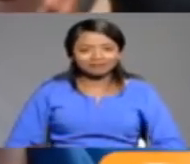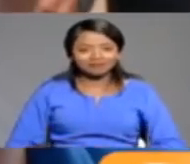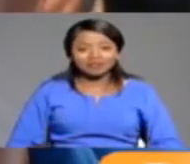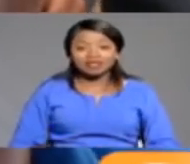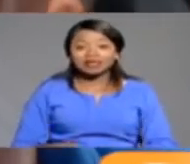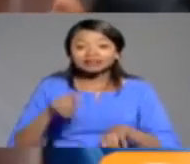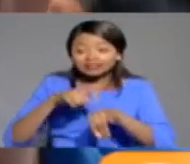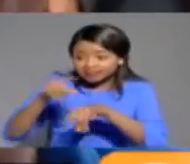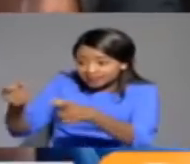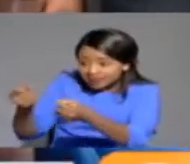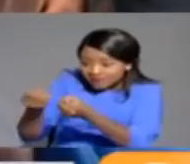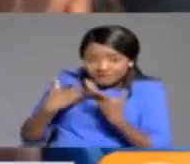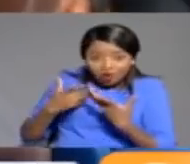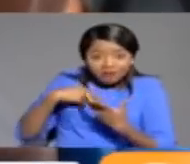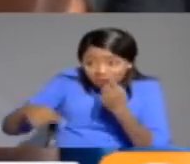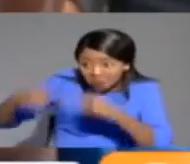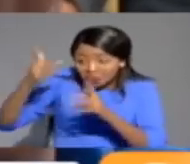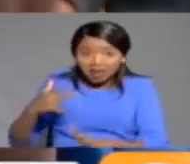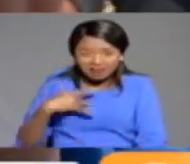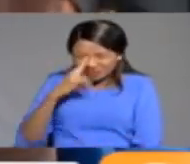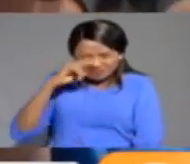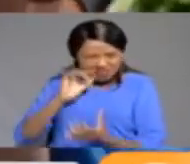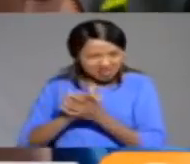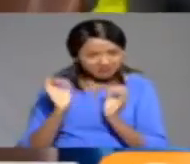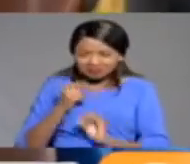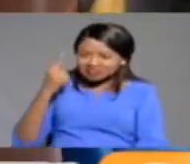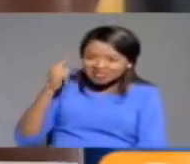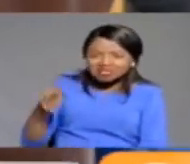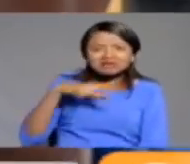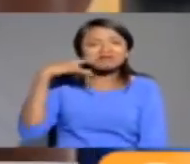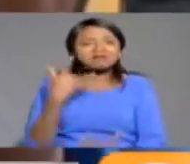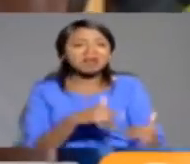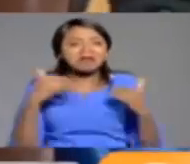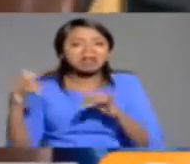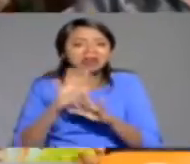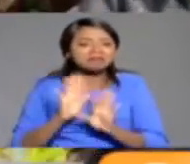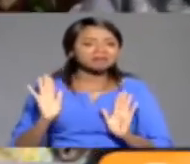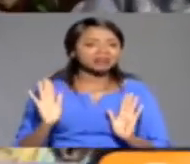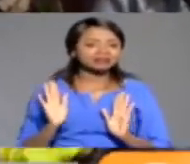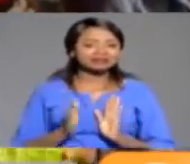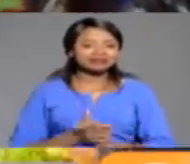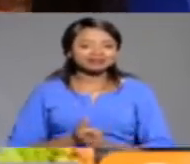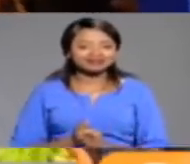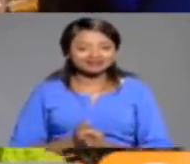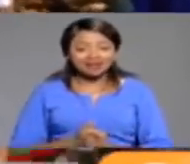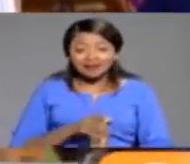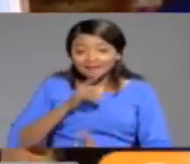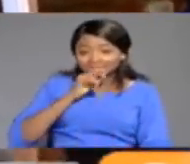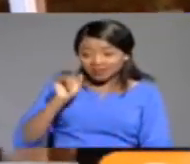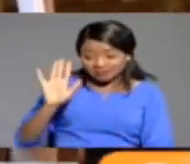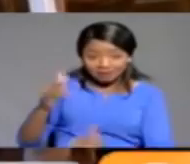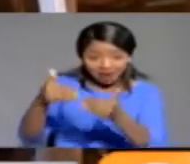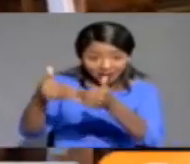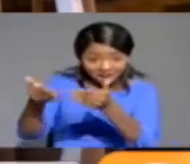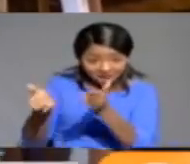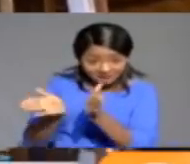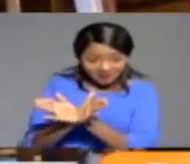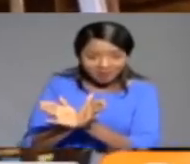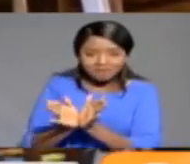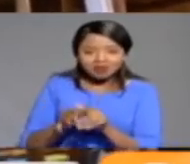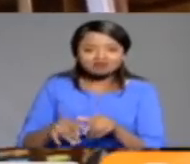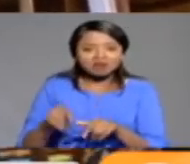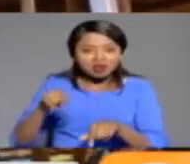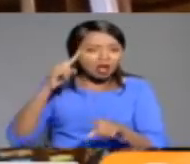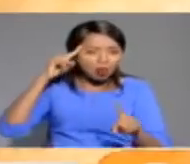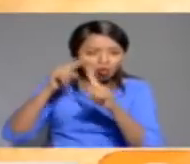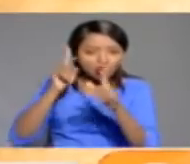wakati aliniambia ati ameshinda sikuwa ninaamini, nilikuwa ninaona kama ni mchezo ananichezea. Joseph Njoroge's family is presently keen on expanding